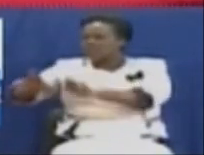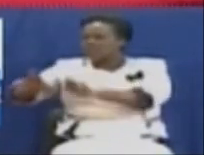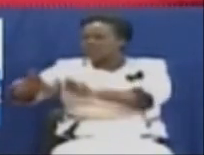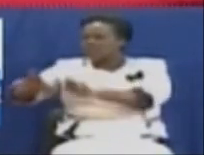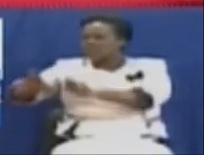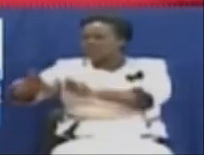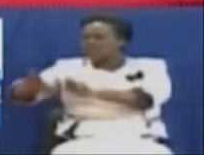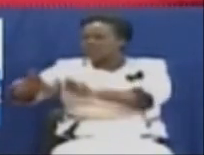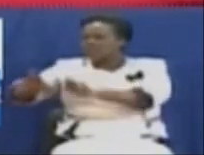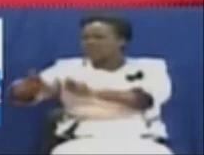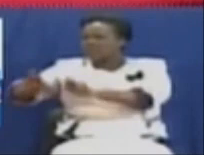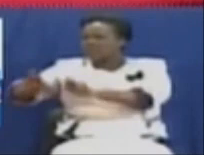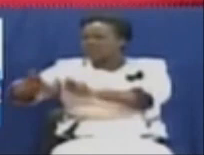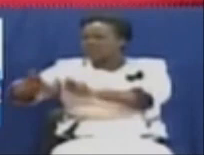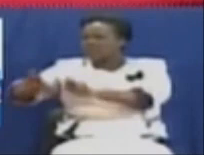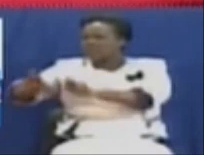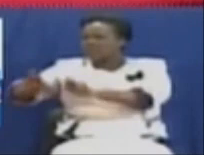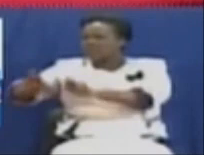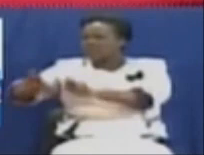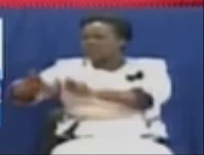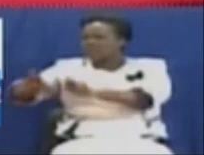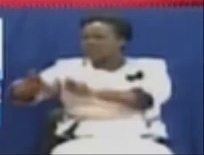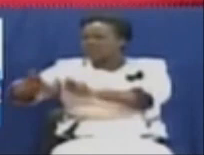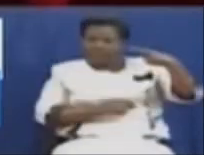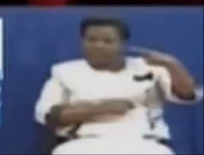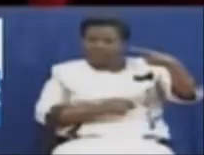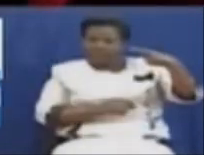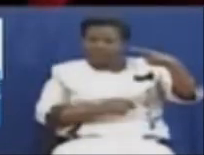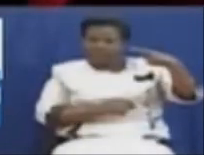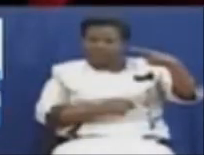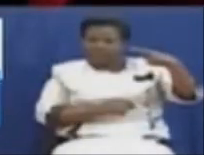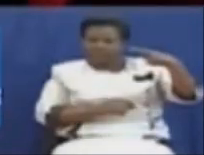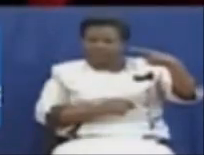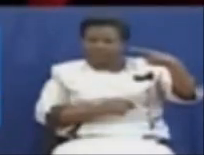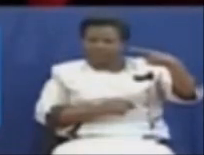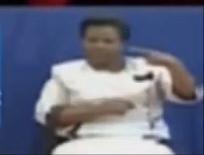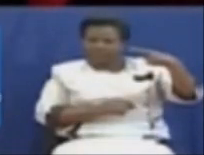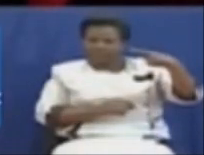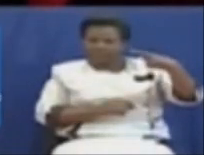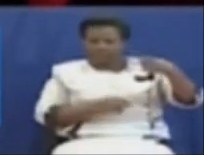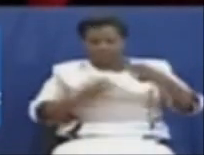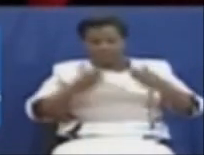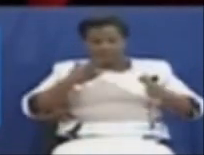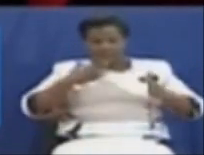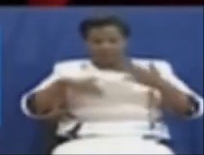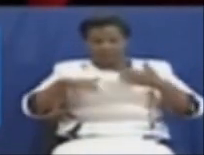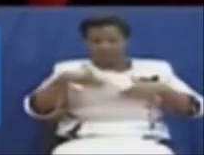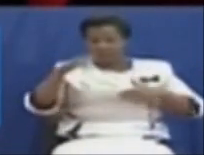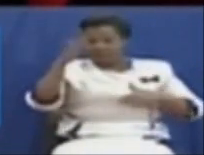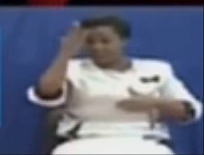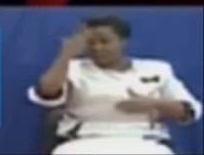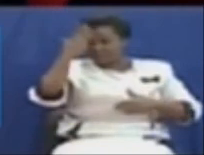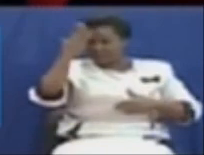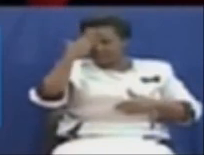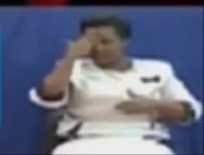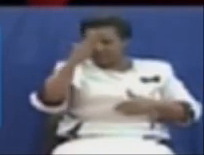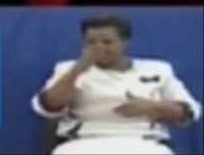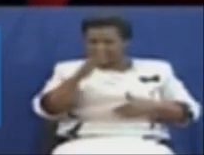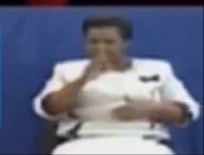Mheshimiwa, naomba kujibu swali. Mheshimiwa Waziri Mkuu,